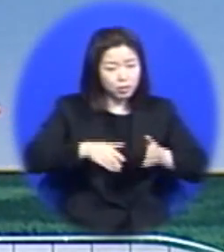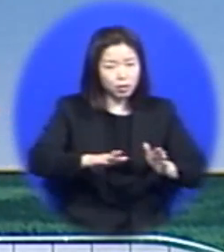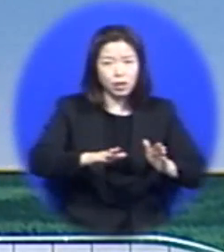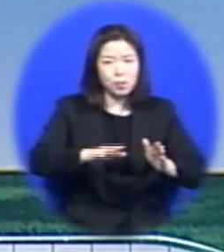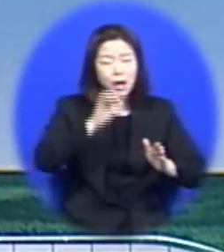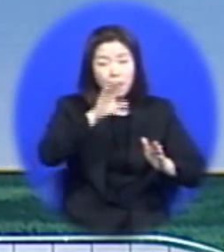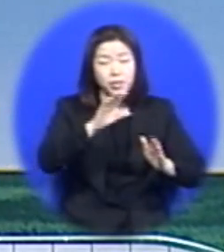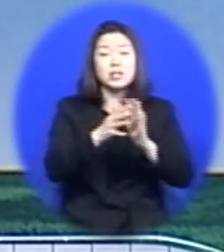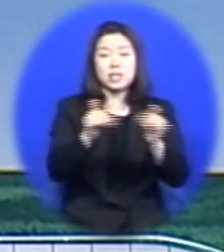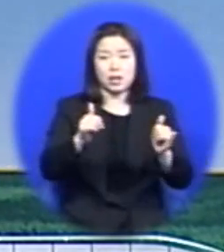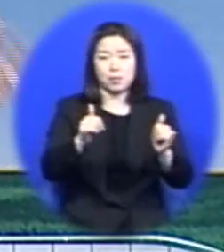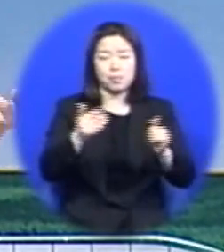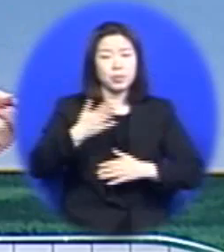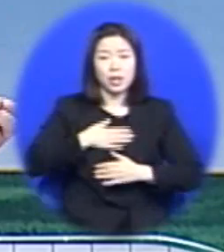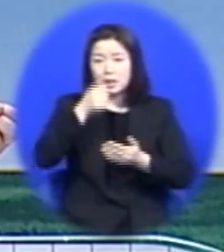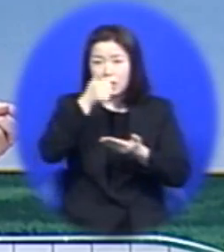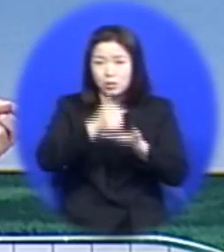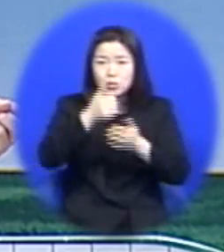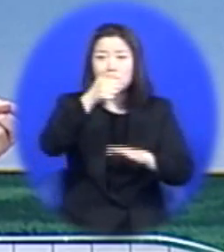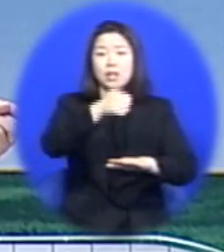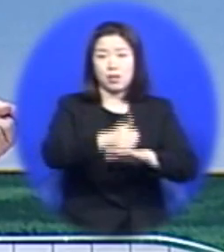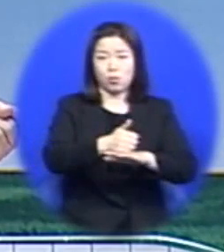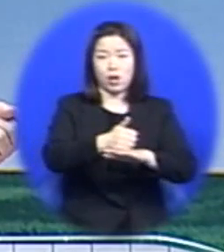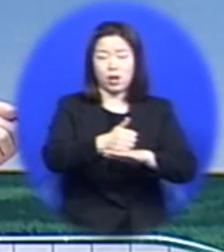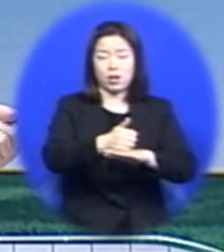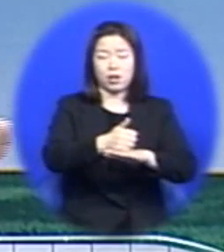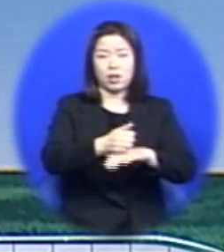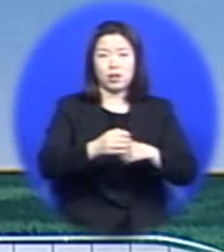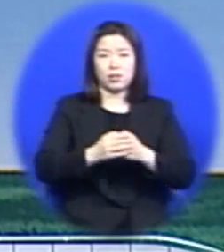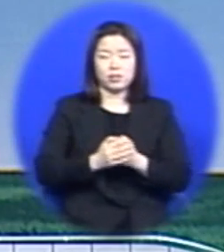사람. 나는 죄의 결과물이에요.